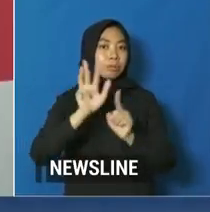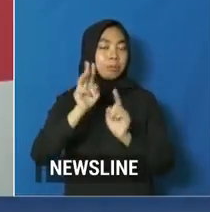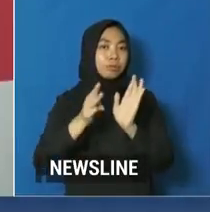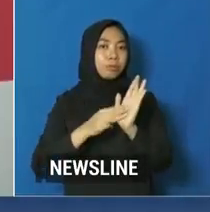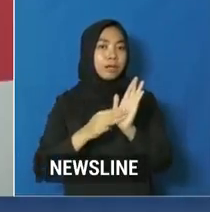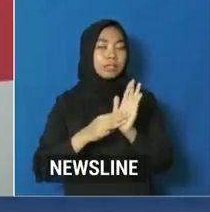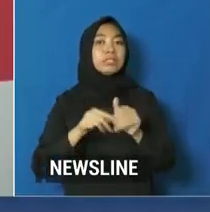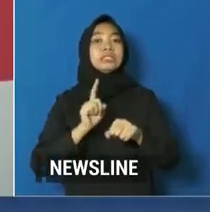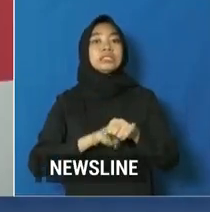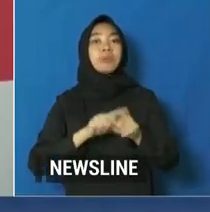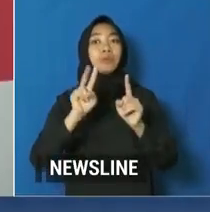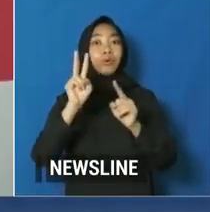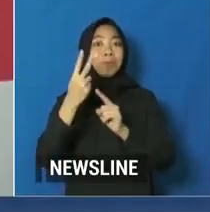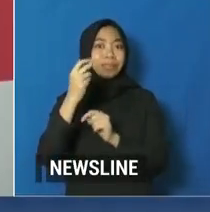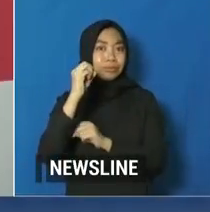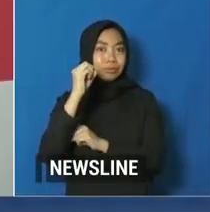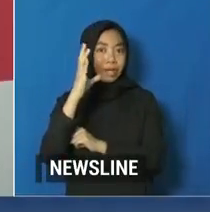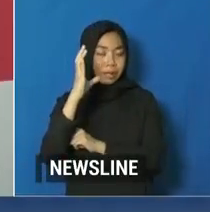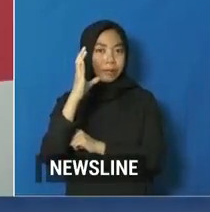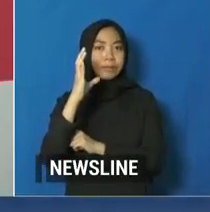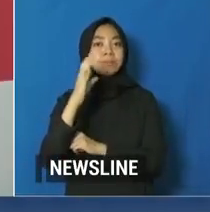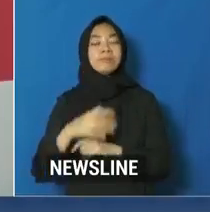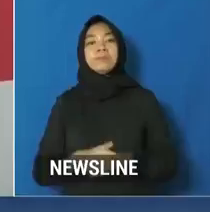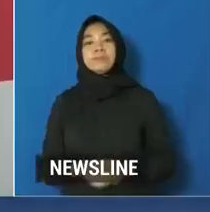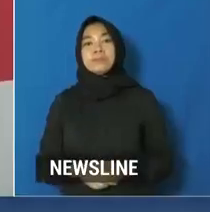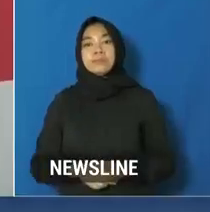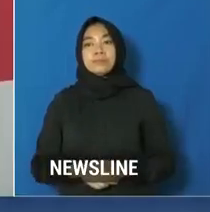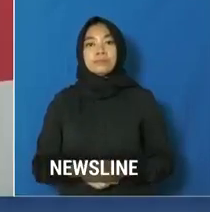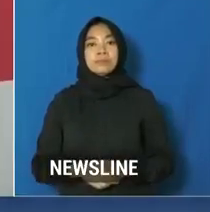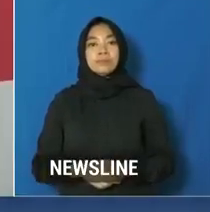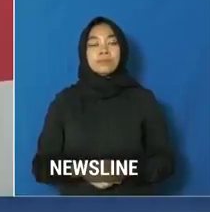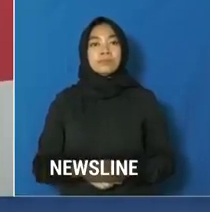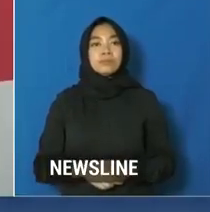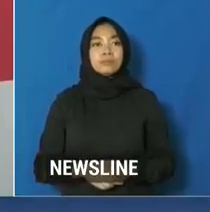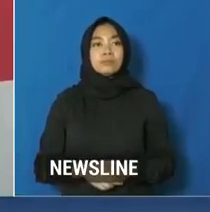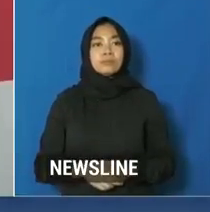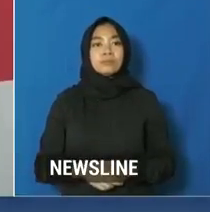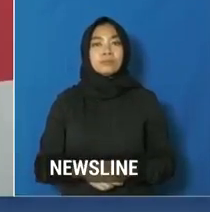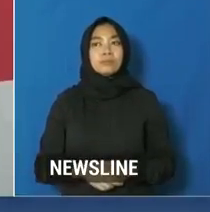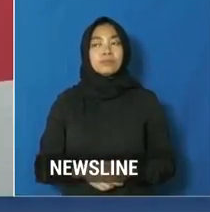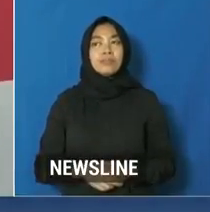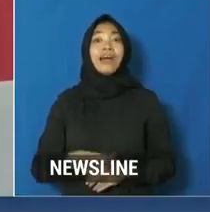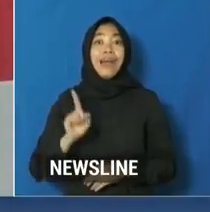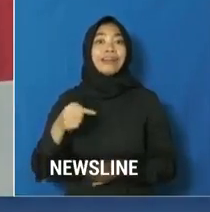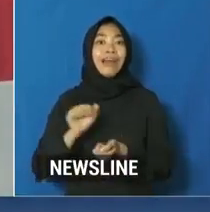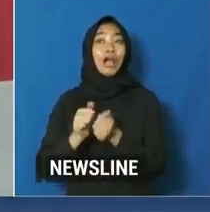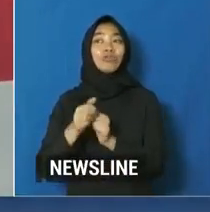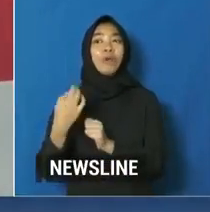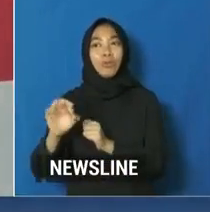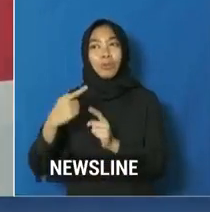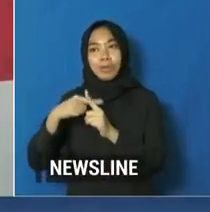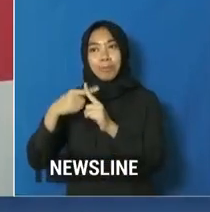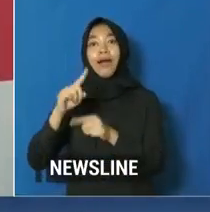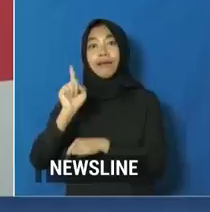Maret pukul 12.00 pada hari ini. Ada beberapa penambahan kasus baru yang sudah